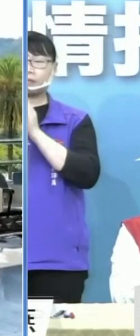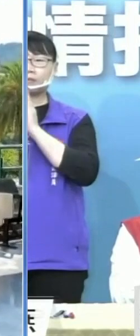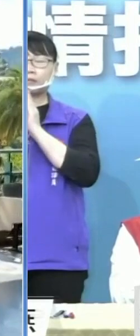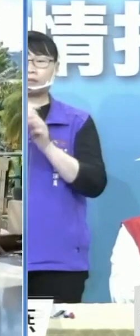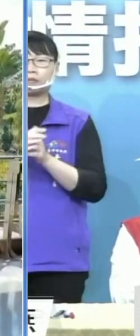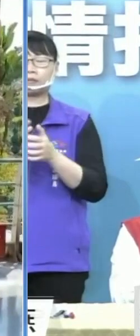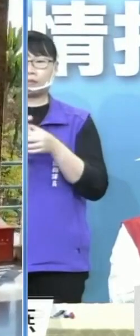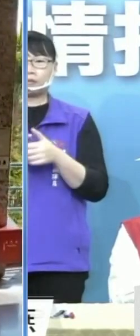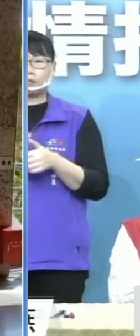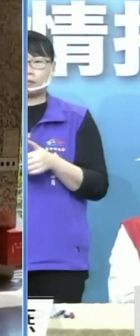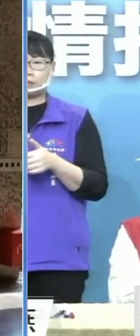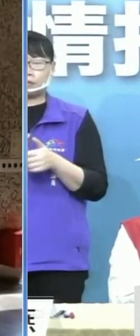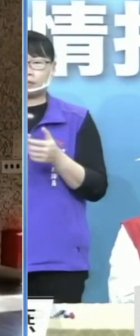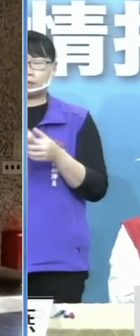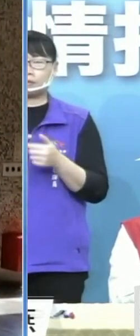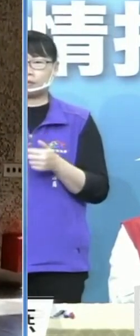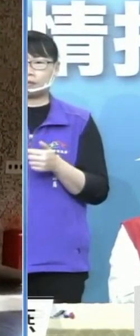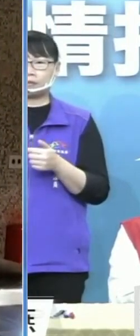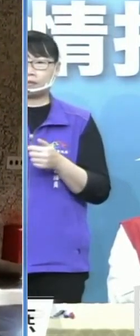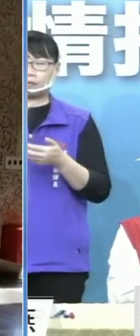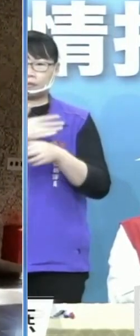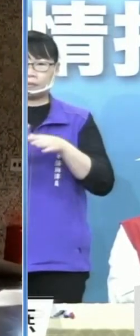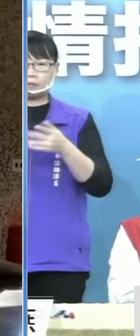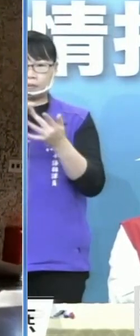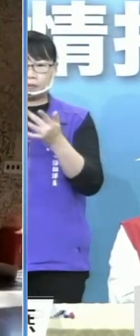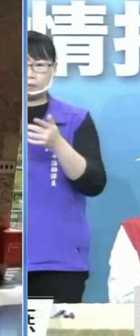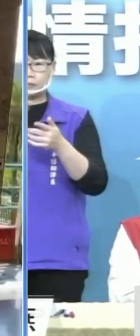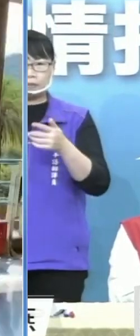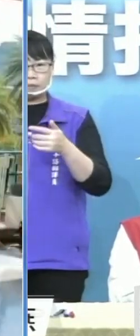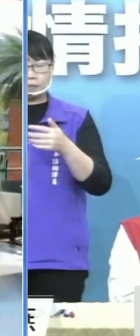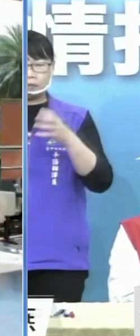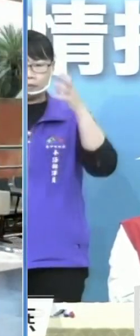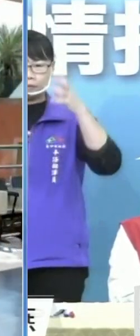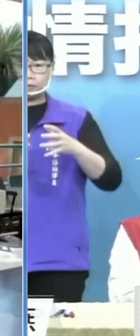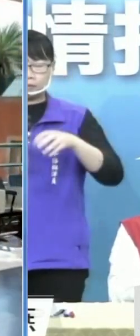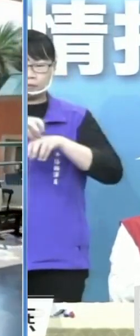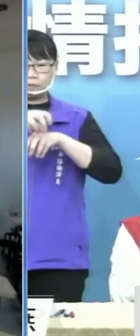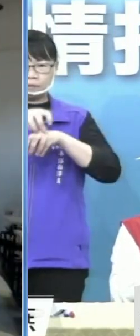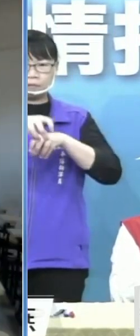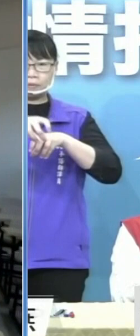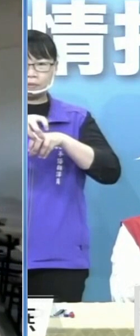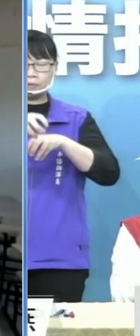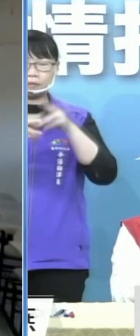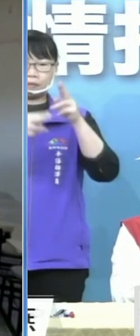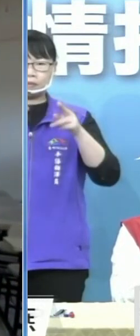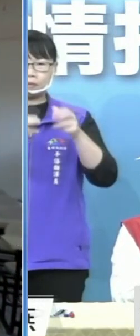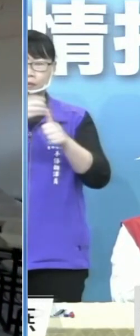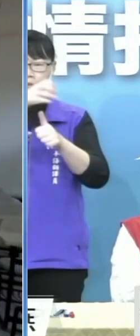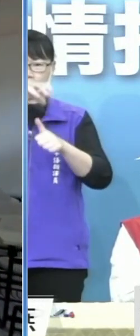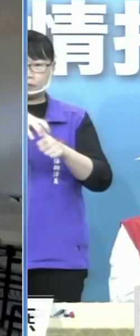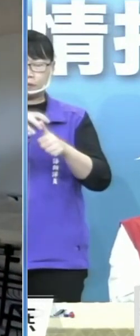么我们被在朝阳科大设立前进指挥所，那对全